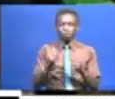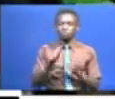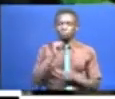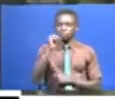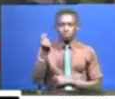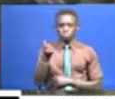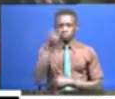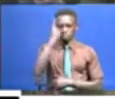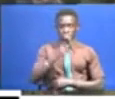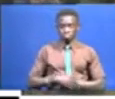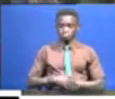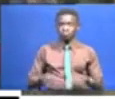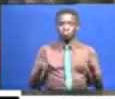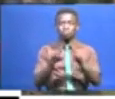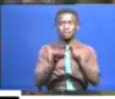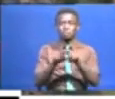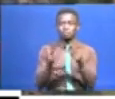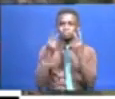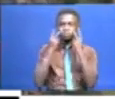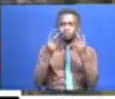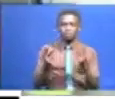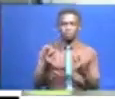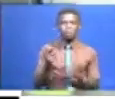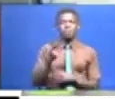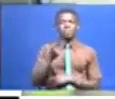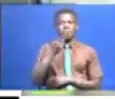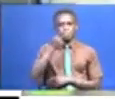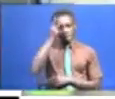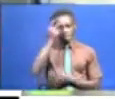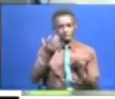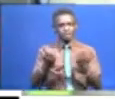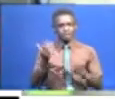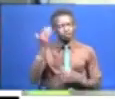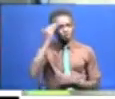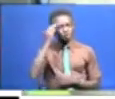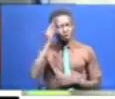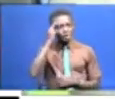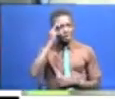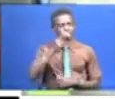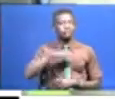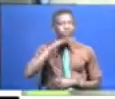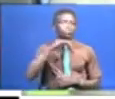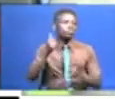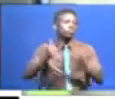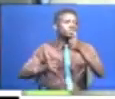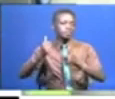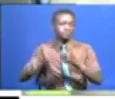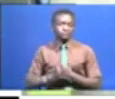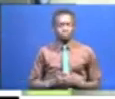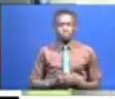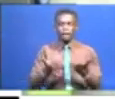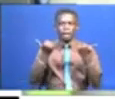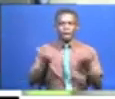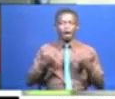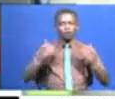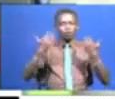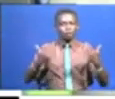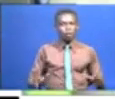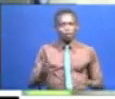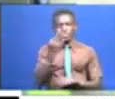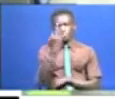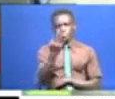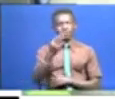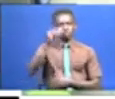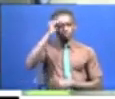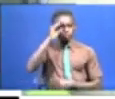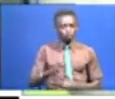kusaidia kubainisha kilichosababisha vifo hivyo. Tumepoteza watoto tatu sahi kwa hii shule ambaye walikufa kwa